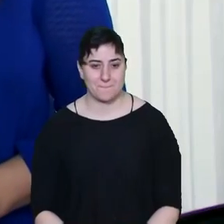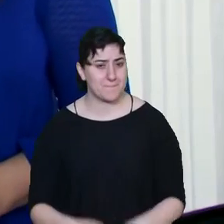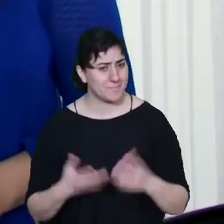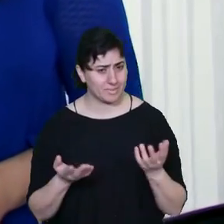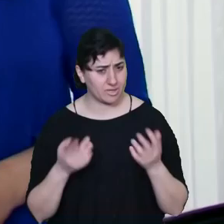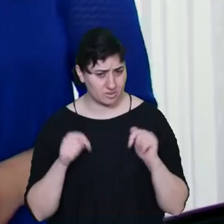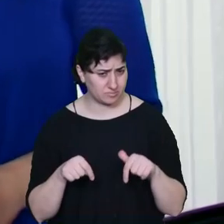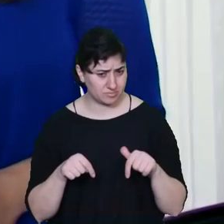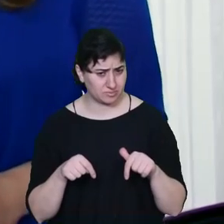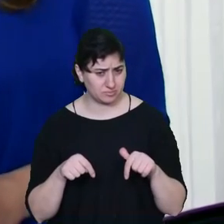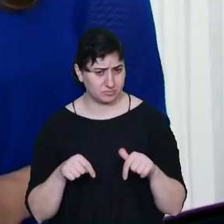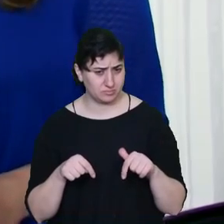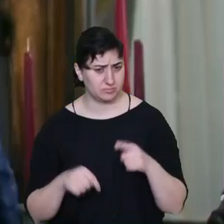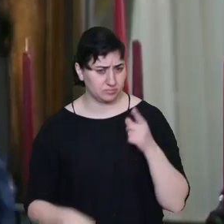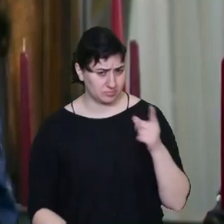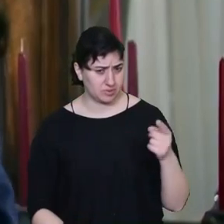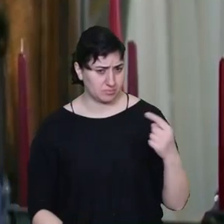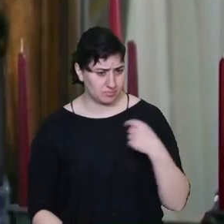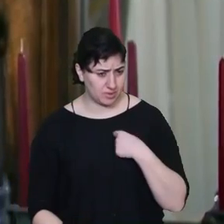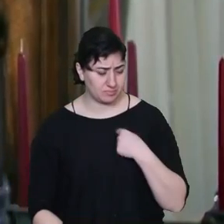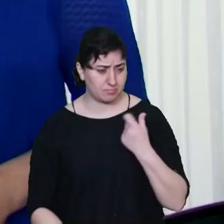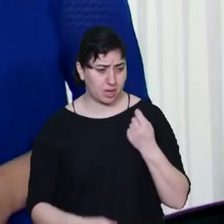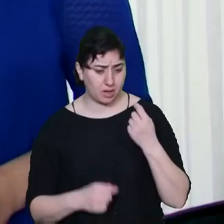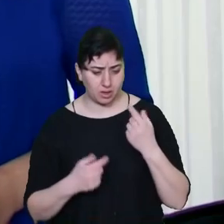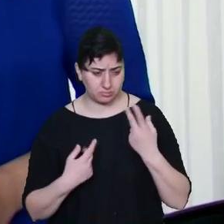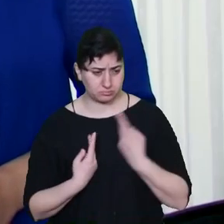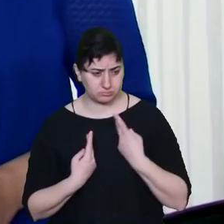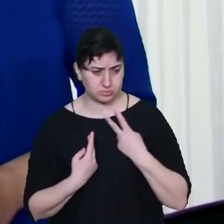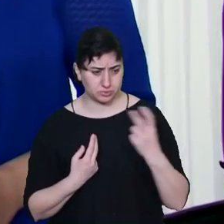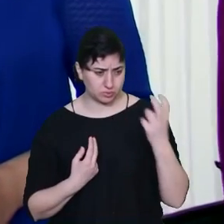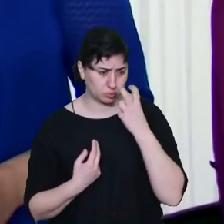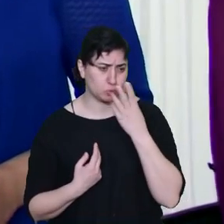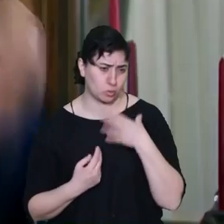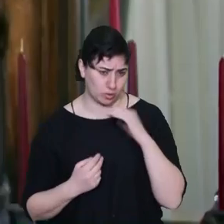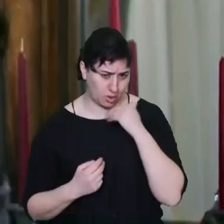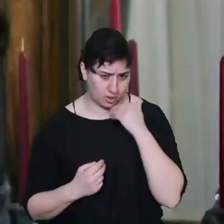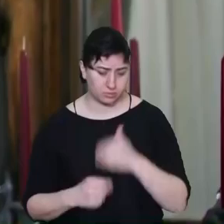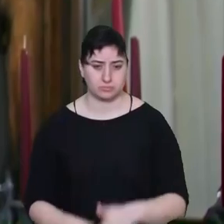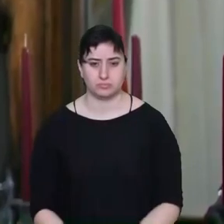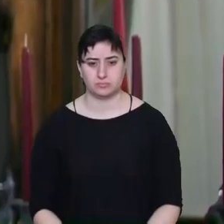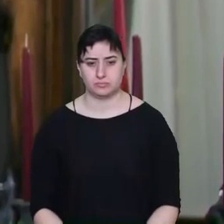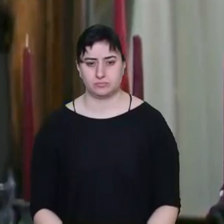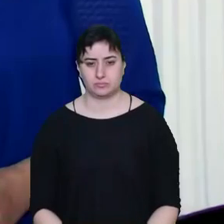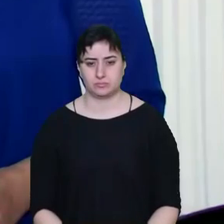Yani şimdi senin benim servetimde gözün yok. Yalan dedin öyle mi?